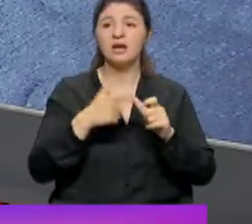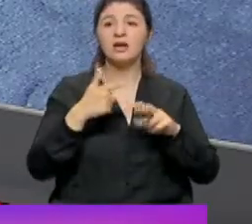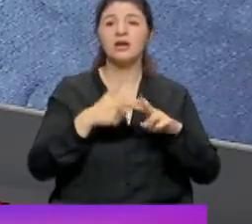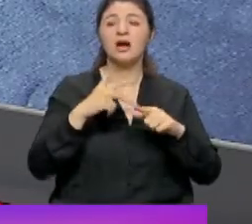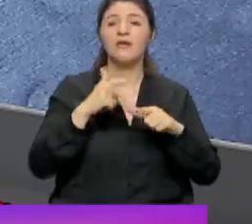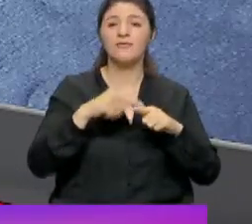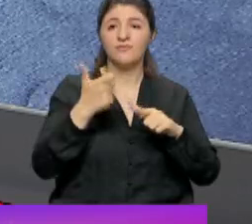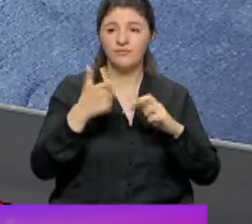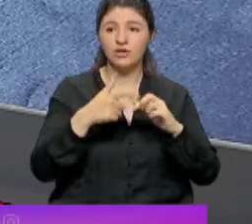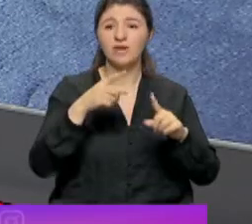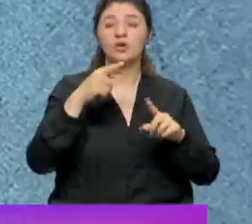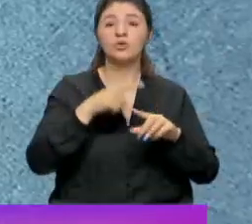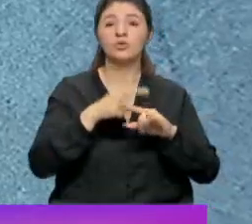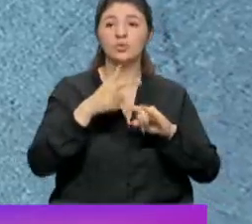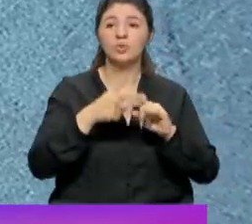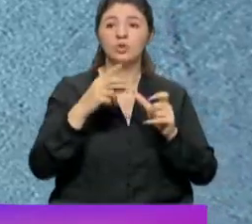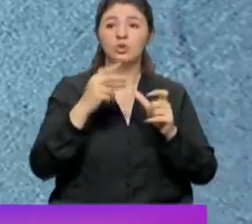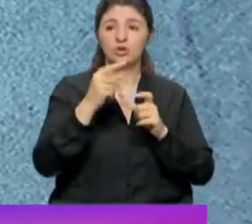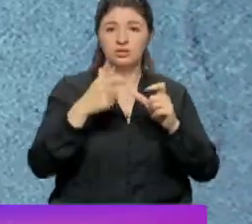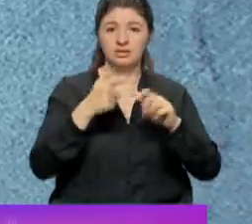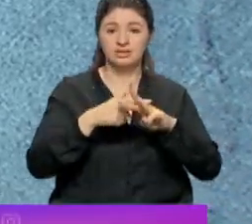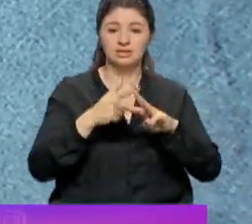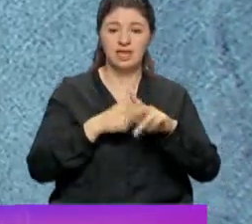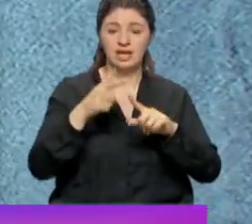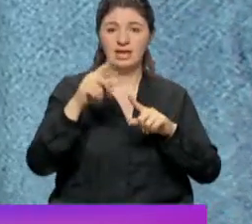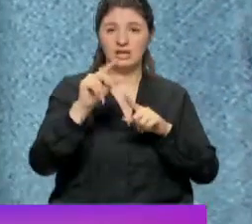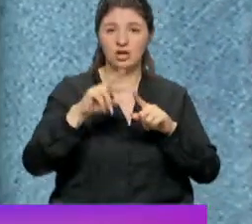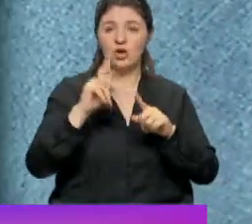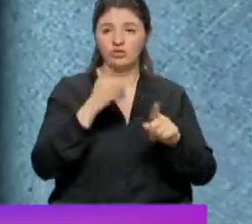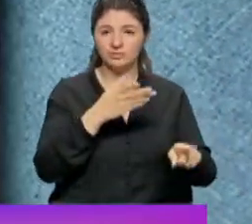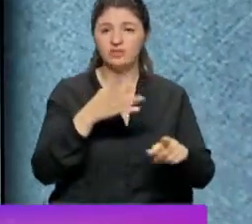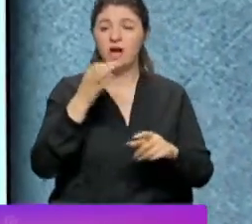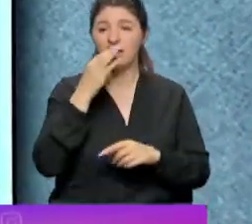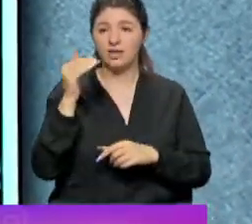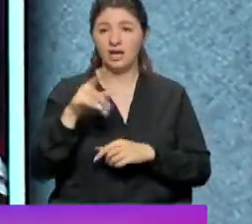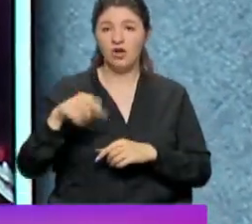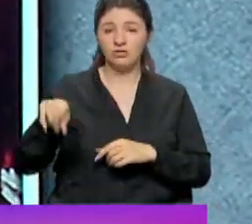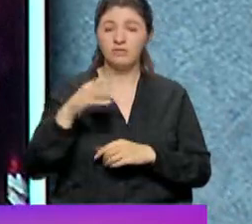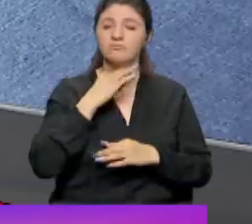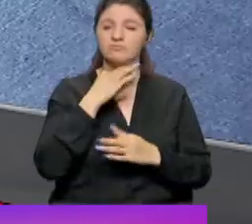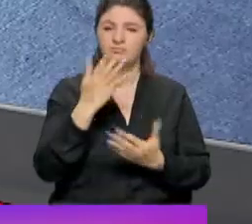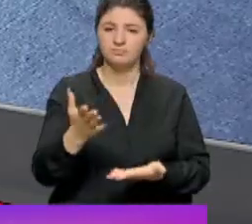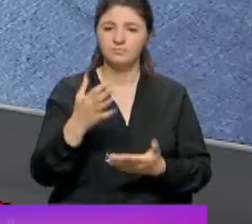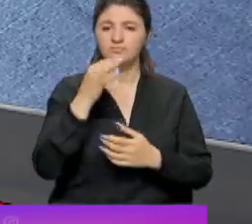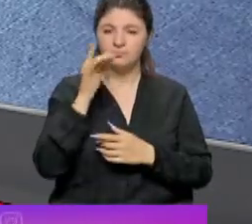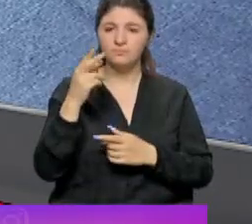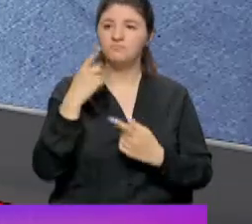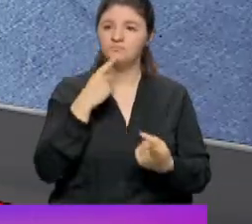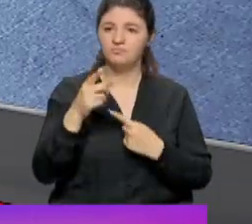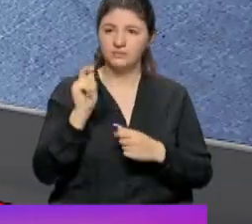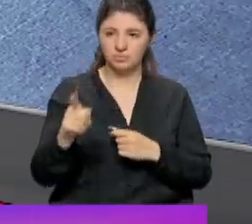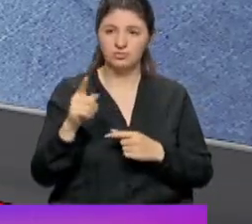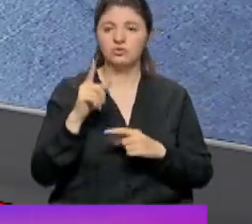sonra Hüseyin Yıldırım hocamız eserleri ve Ankara'dan geldiler onlar da teşekkür ediyoruz Ankara'da